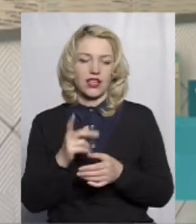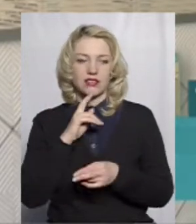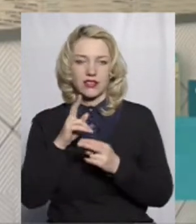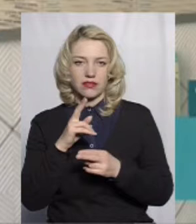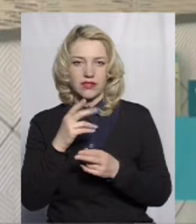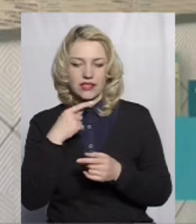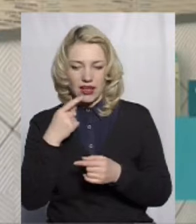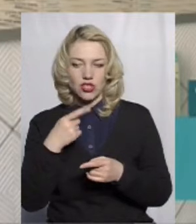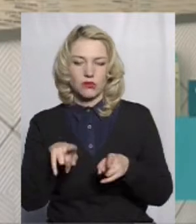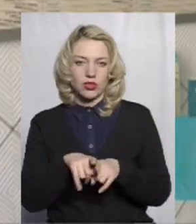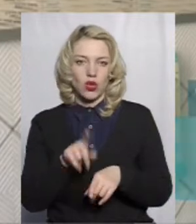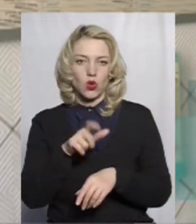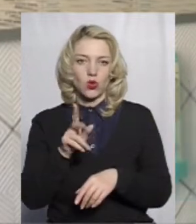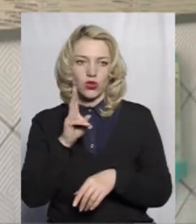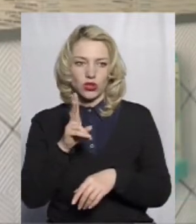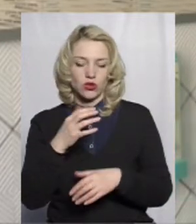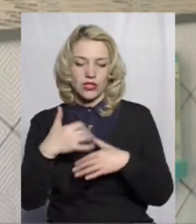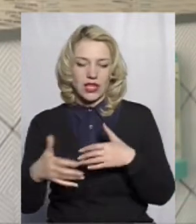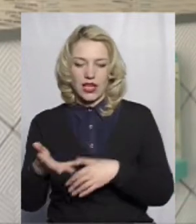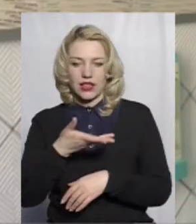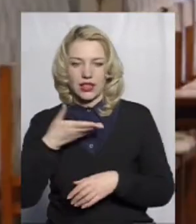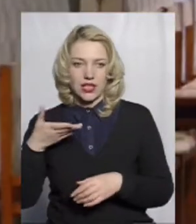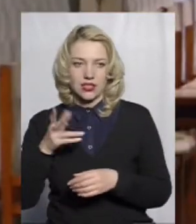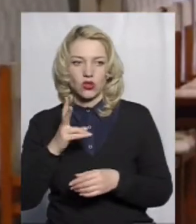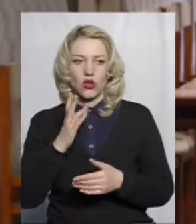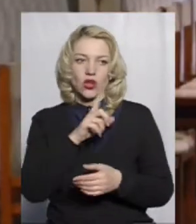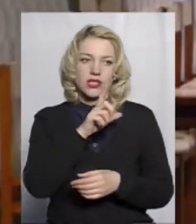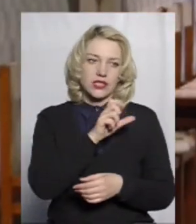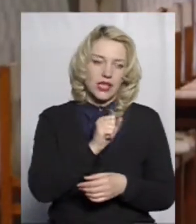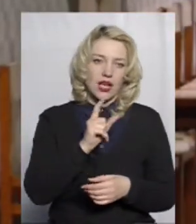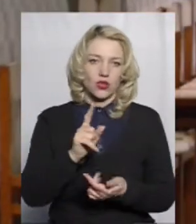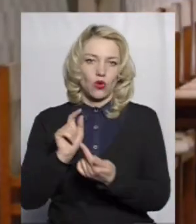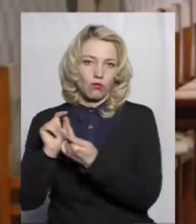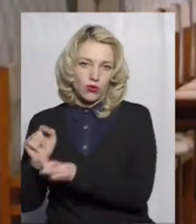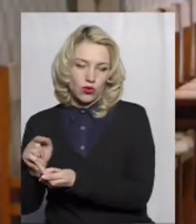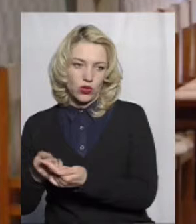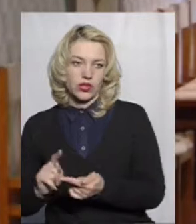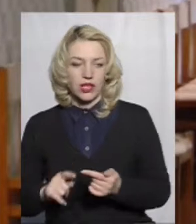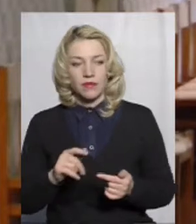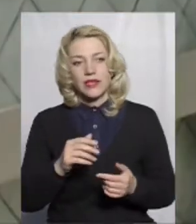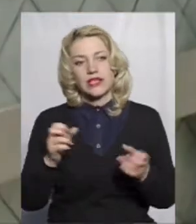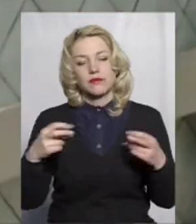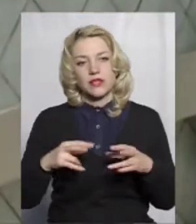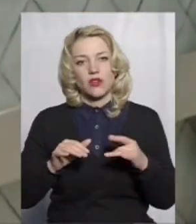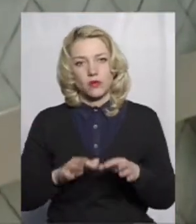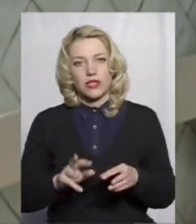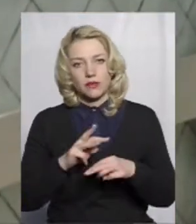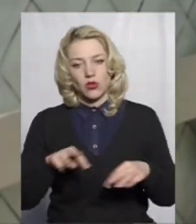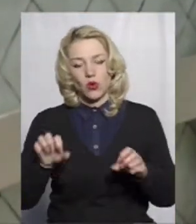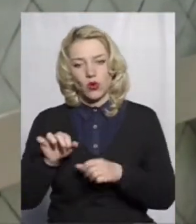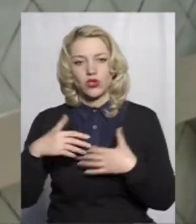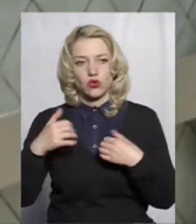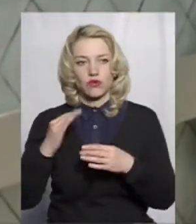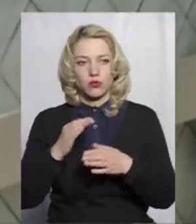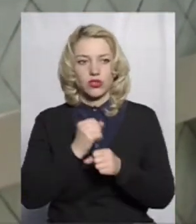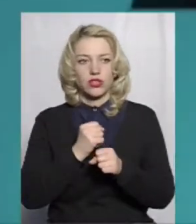скажімо так, люди, які і серед нас, які і за, які і проти. Спеціальна операція від Міністерства охорони здоров'я України діятиме в області